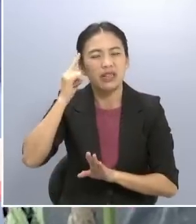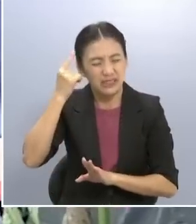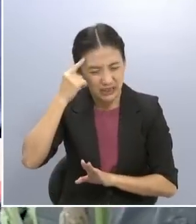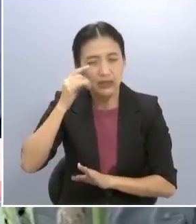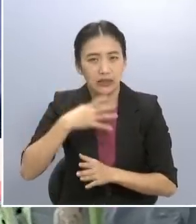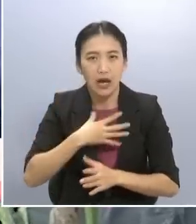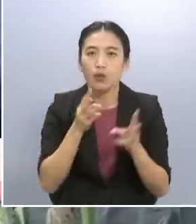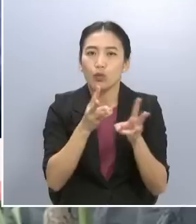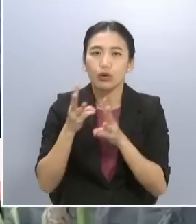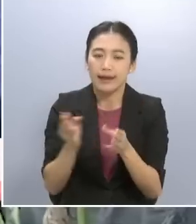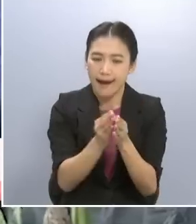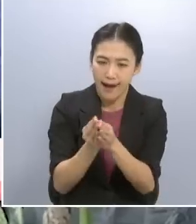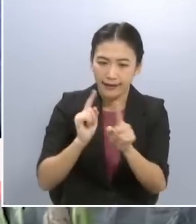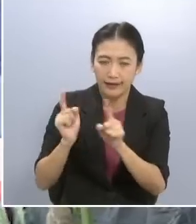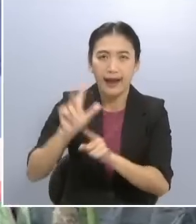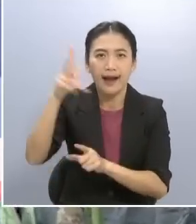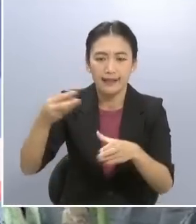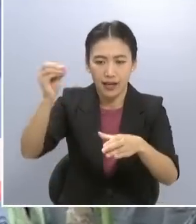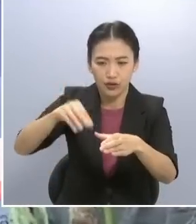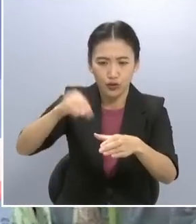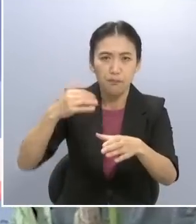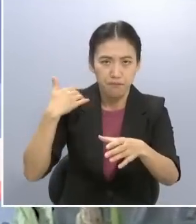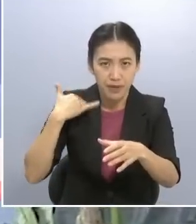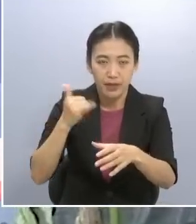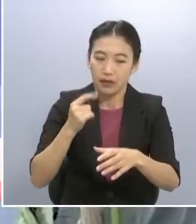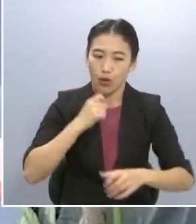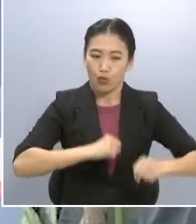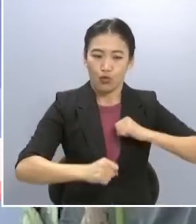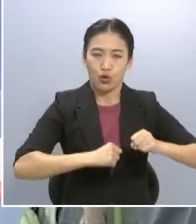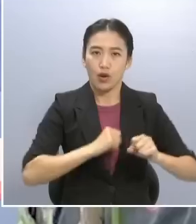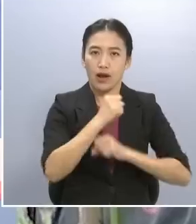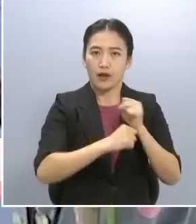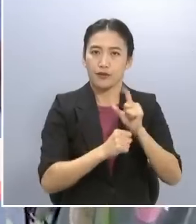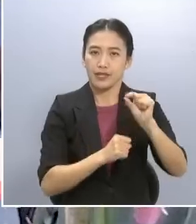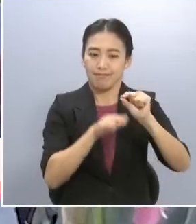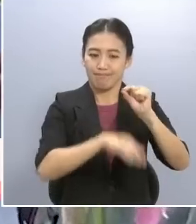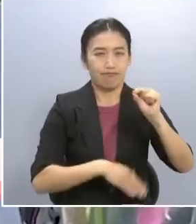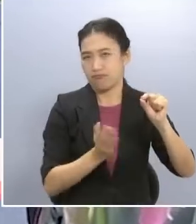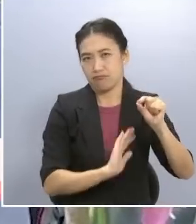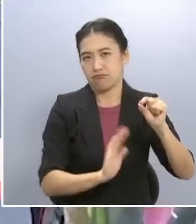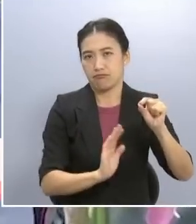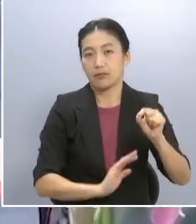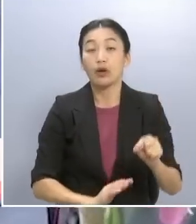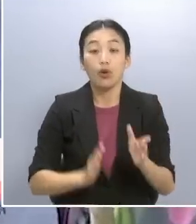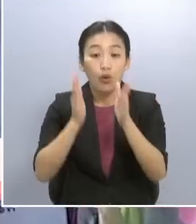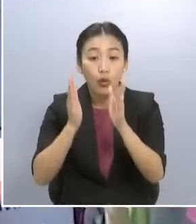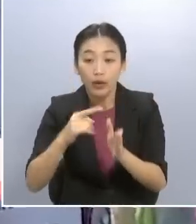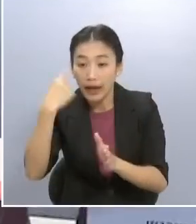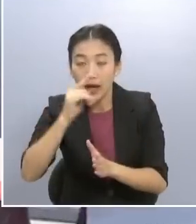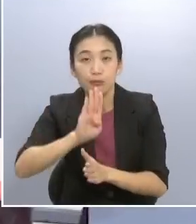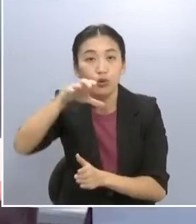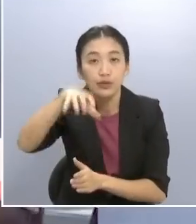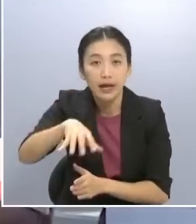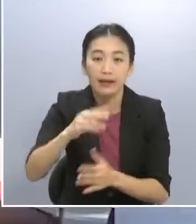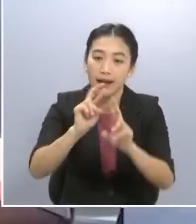นหน่วยงานที่เกี่ยวข้องควรจะควบคุมการโฆษณาว่าขนมหรือผลิตภัณฑ์จากกัญชาว่าวัยรุ่นและเยาวชน